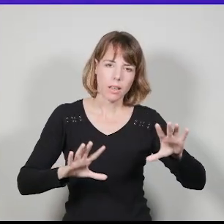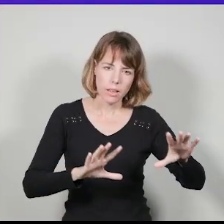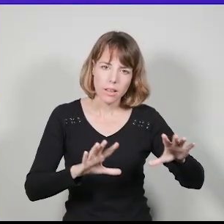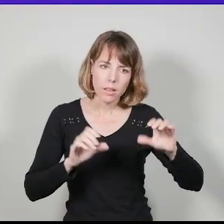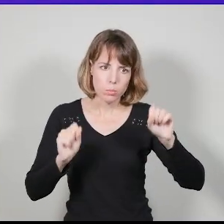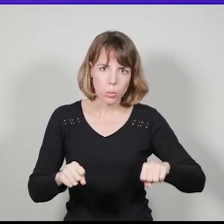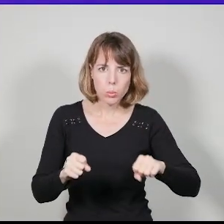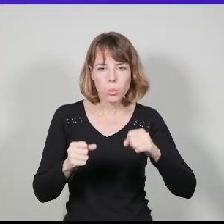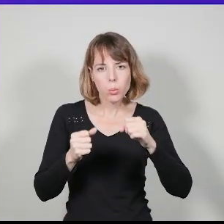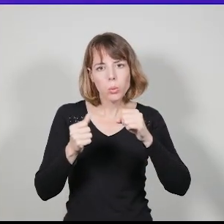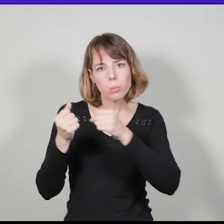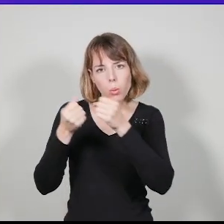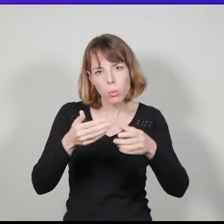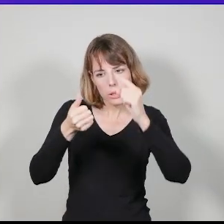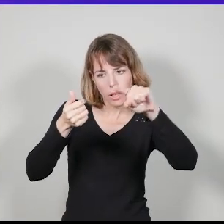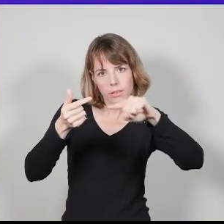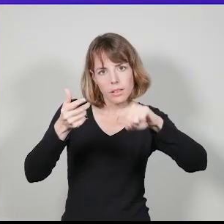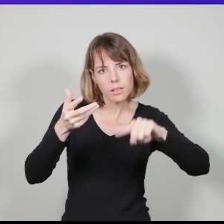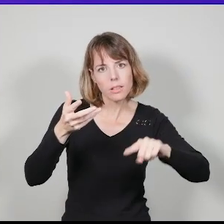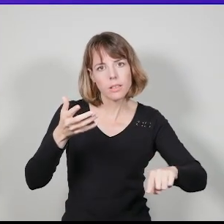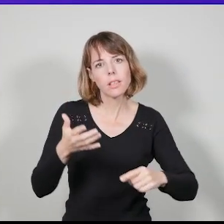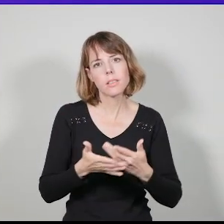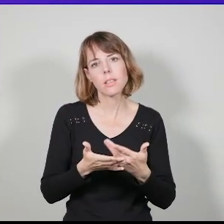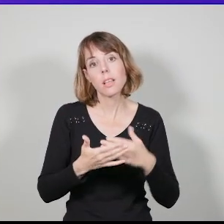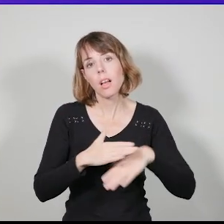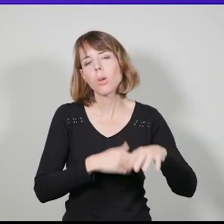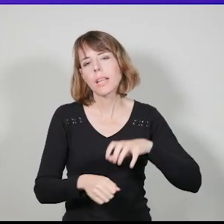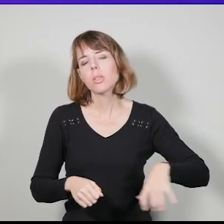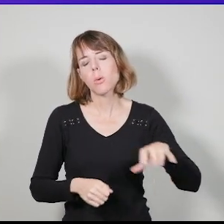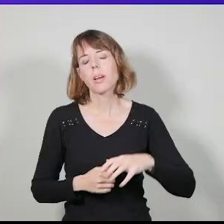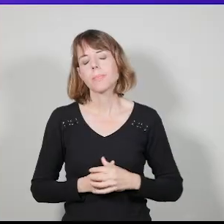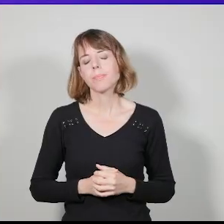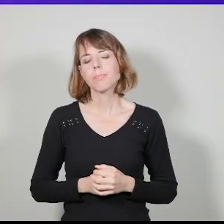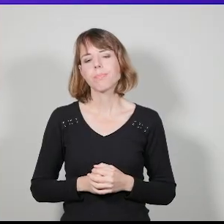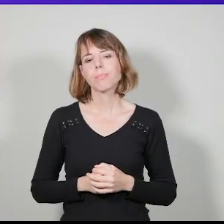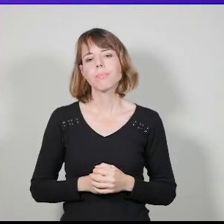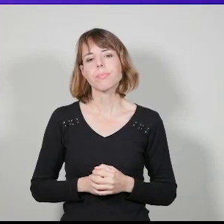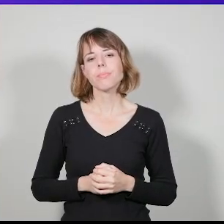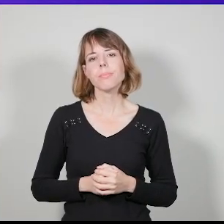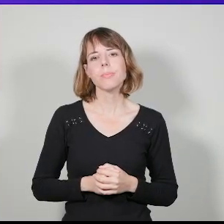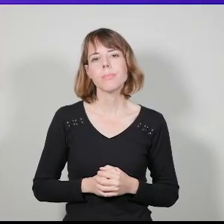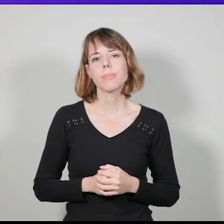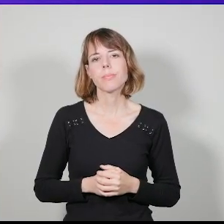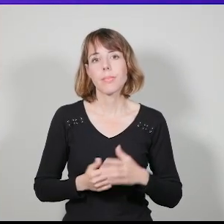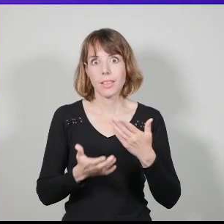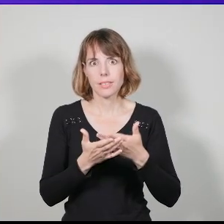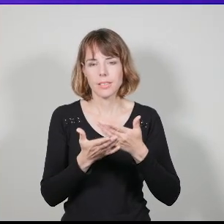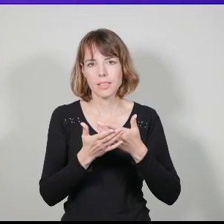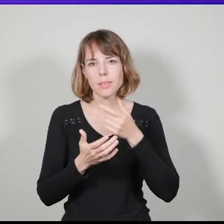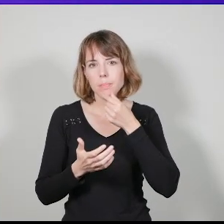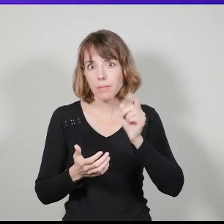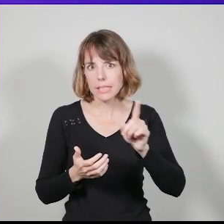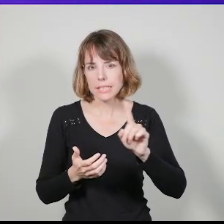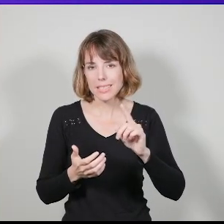peu les possibilités qui sont offertes à l'échelle des territoires. Et cette difficulté-là à faire respirer les choses, elle se joue aussi au niveau